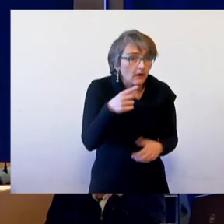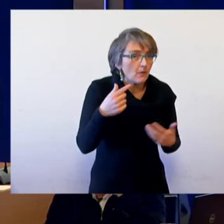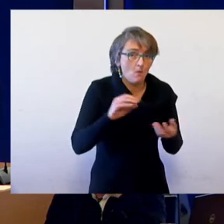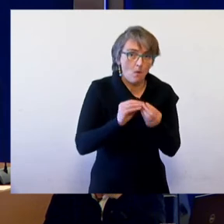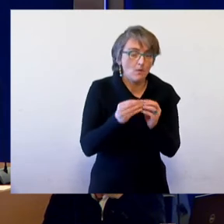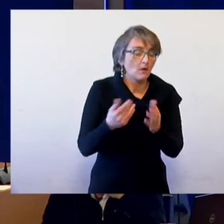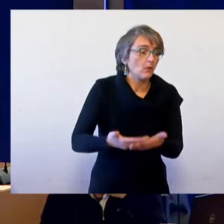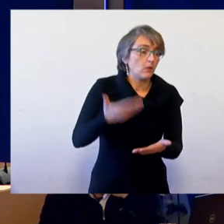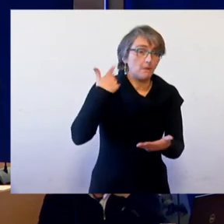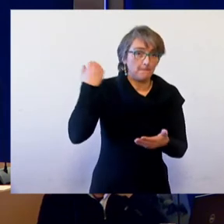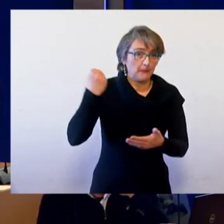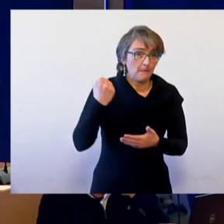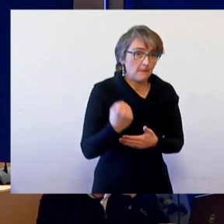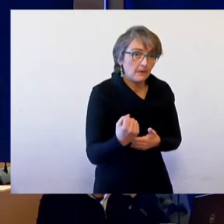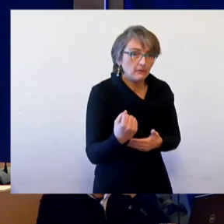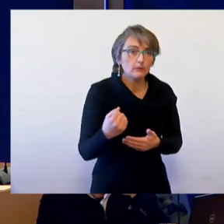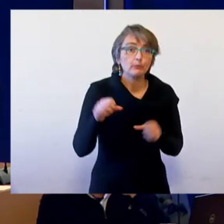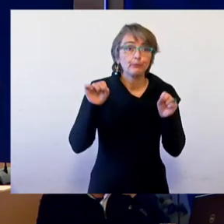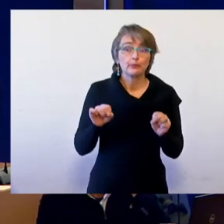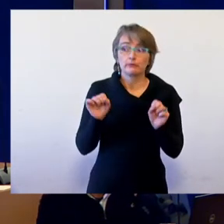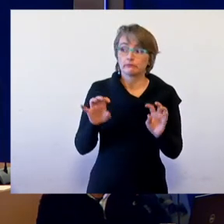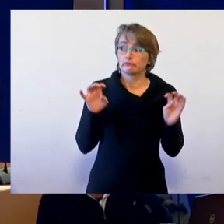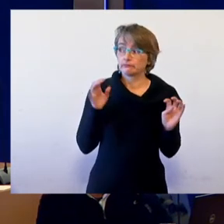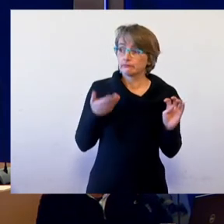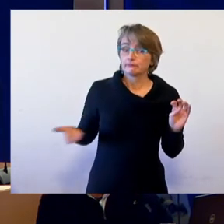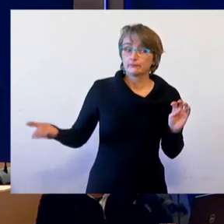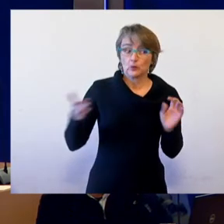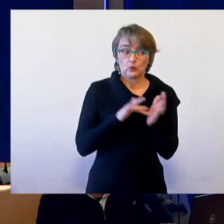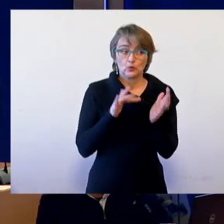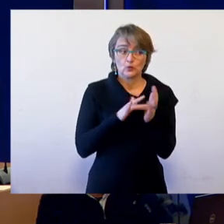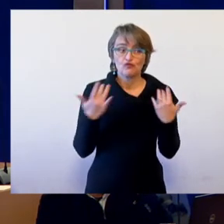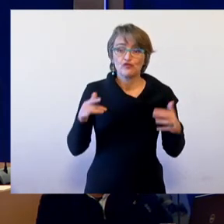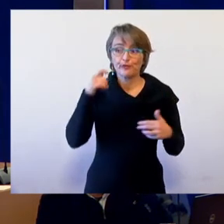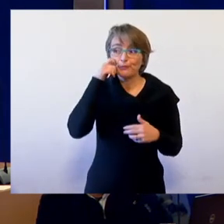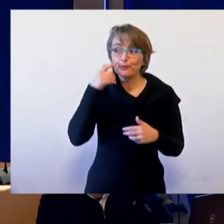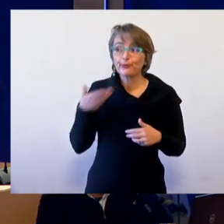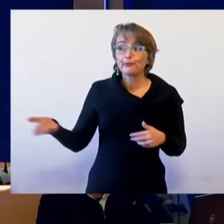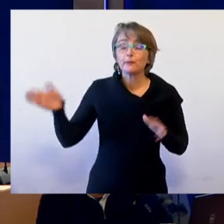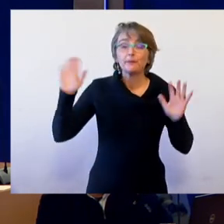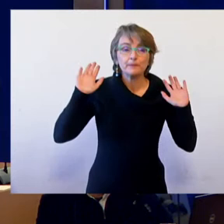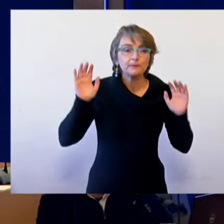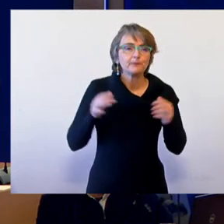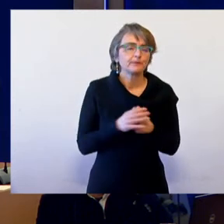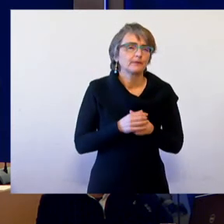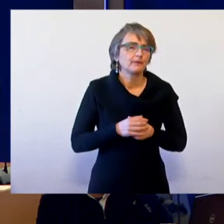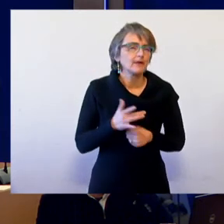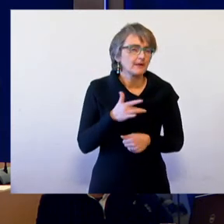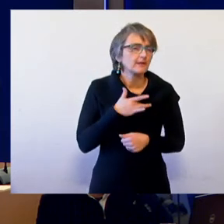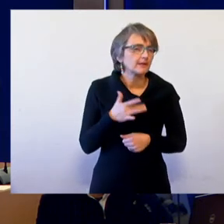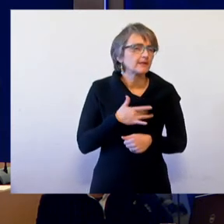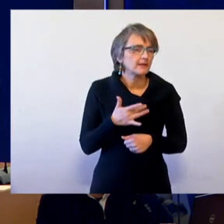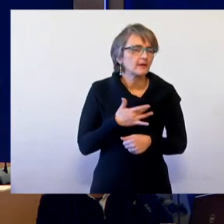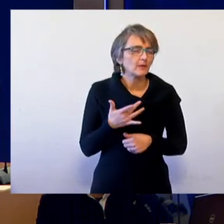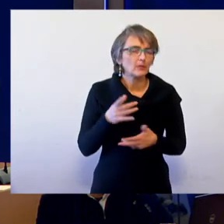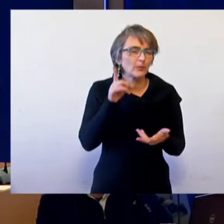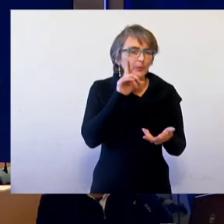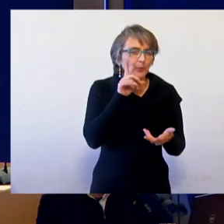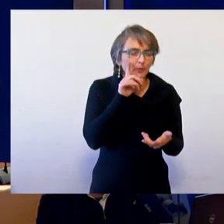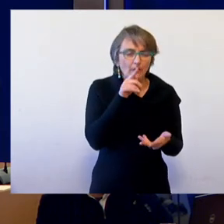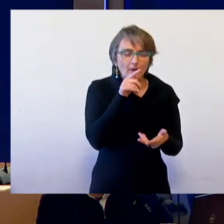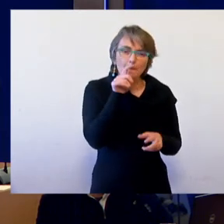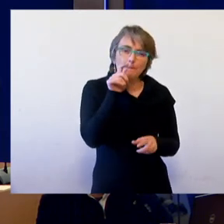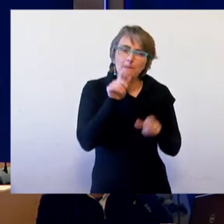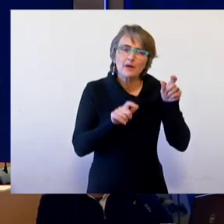mais qui augmente, et peut-être d'ailleurs certaines personnes ici, dans cet hémicycle, y ont recours. Alors il est intéressant de se pencher sur les motivations